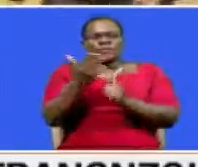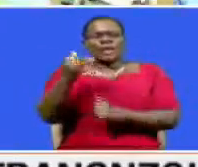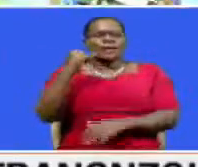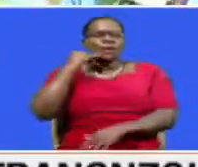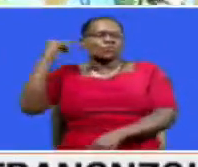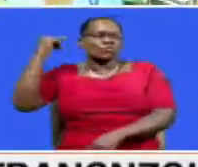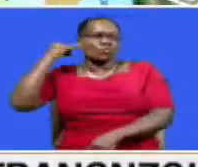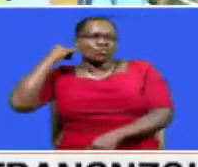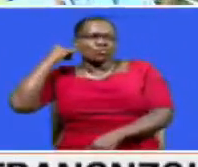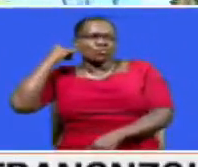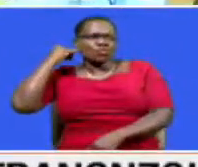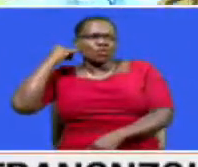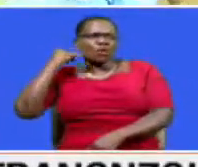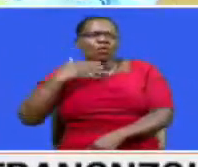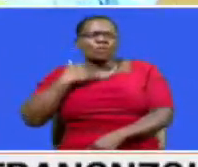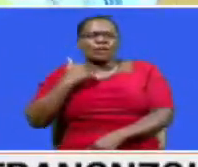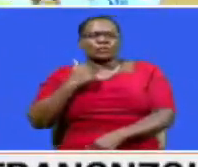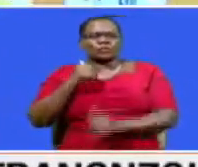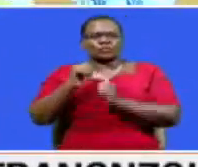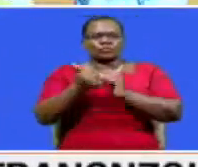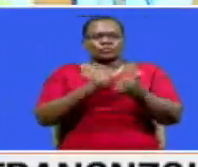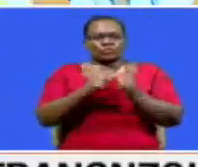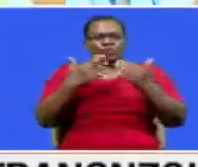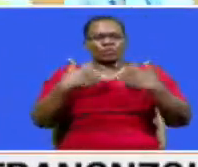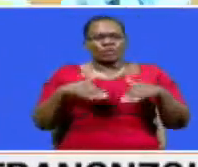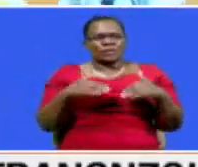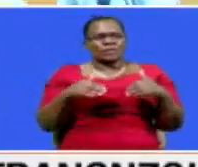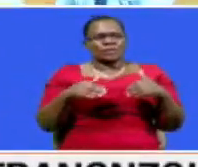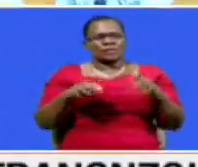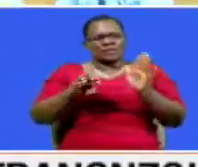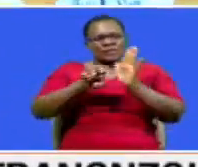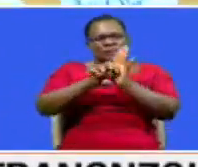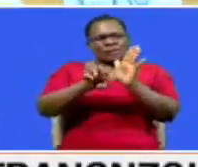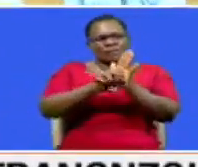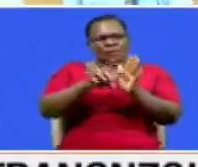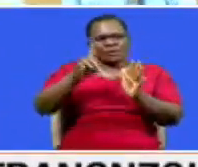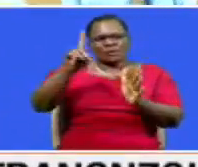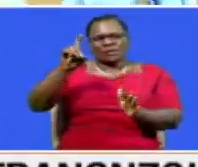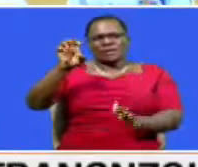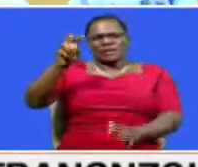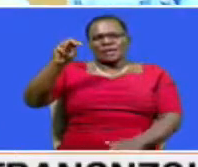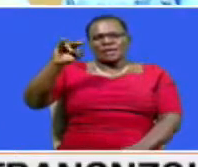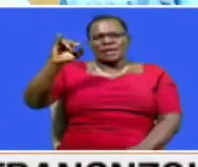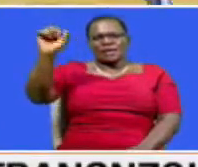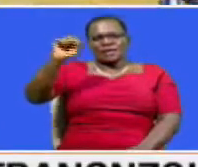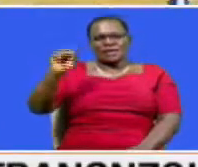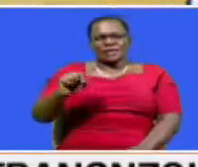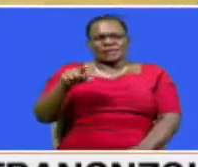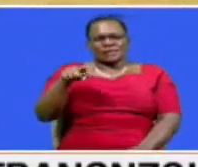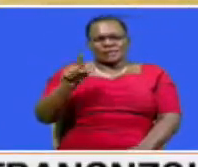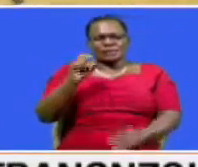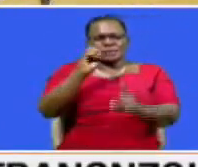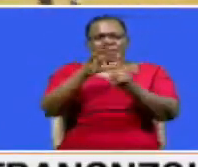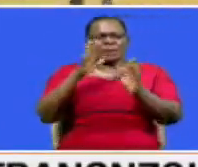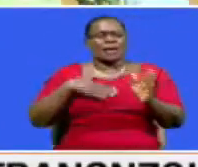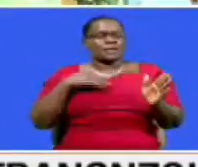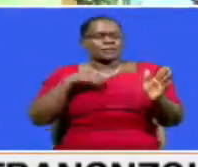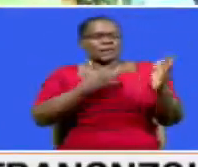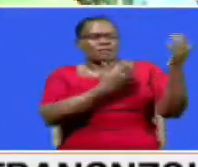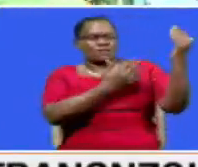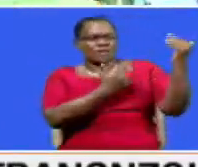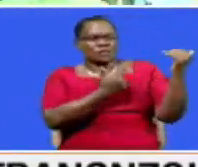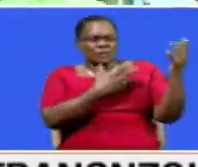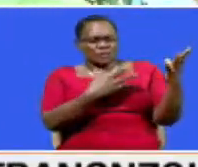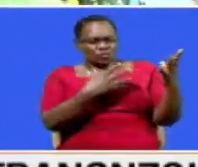Nakuru. Ningeweza kucheza na wachezaji kama vile akina Dennis Abukuse kwa kuwa ameweza kunimenta. Matarajio yetu ni